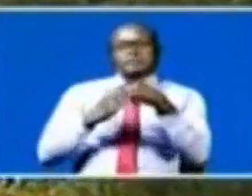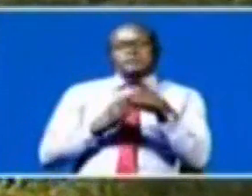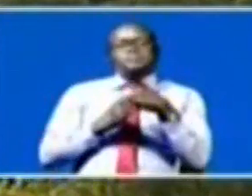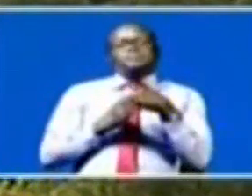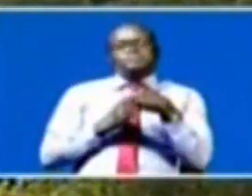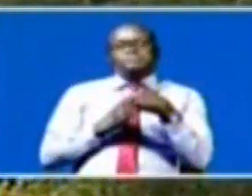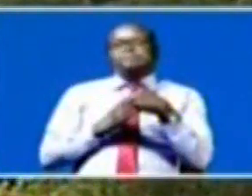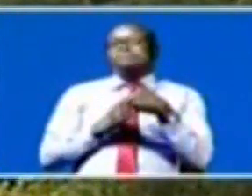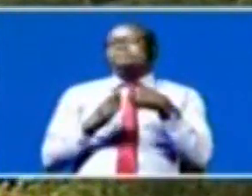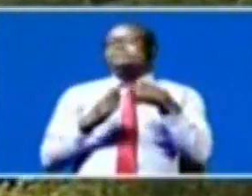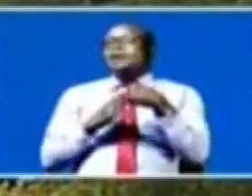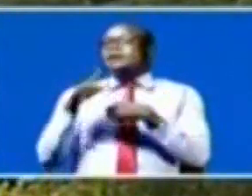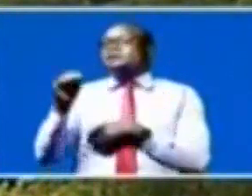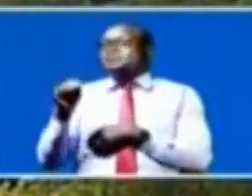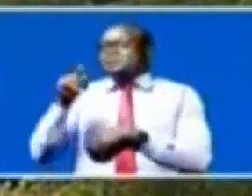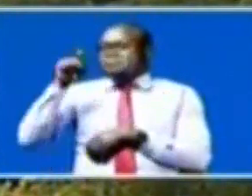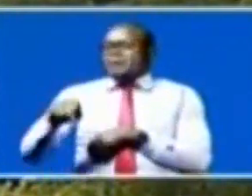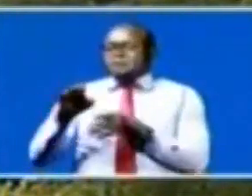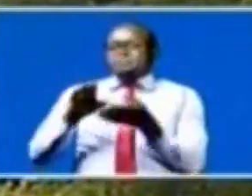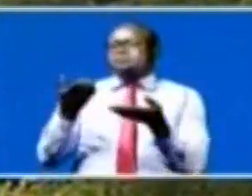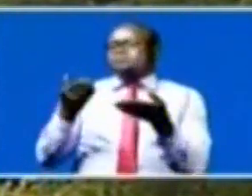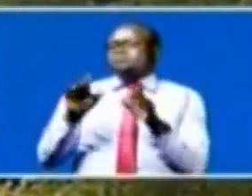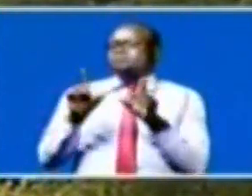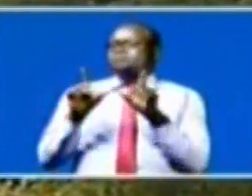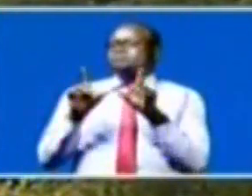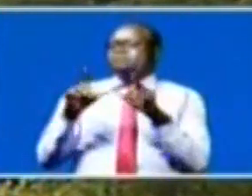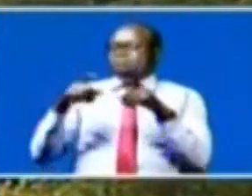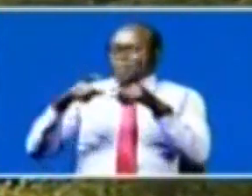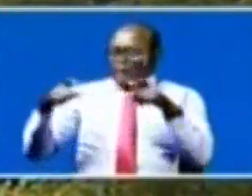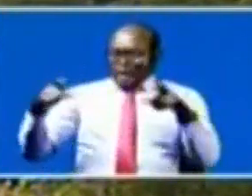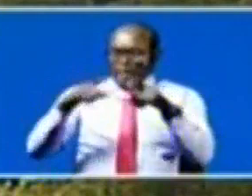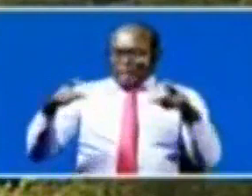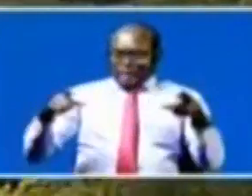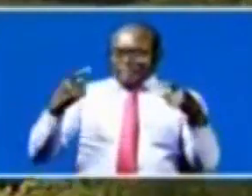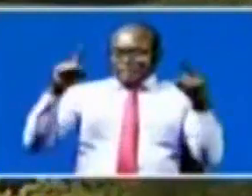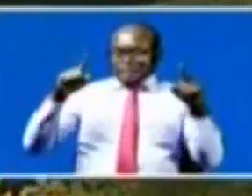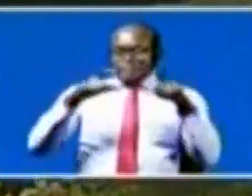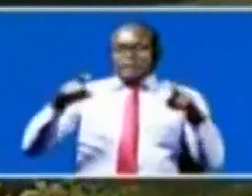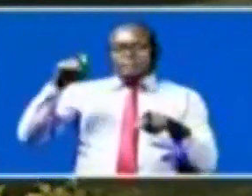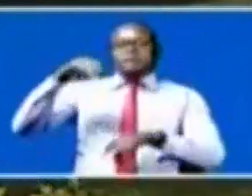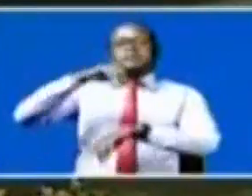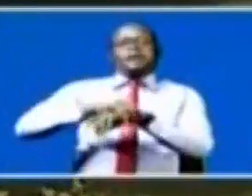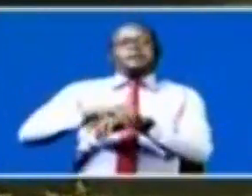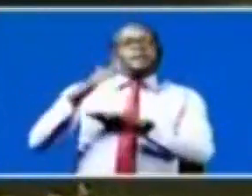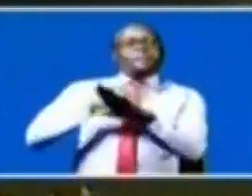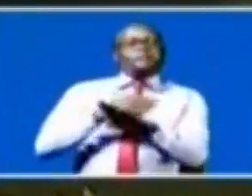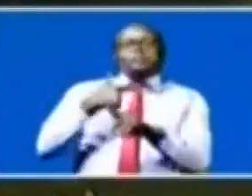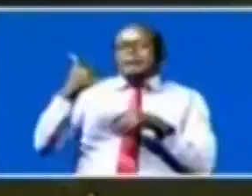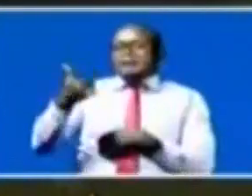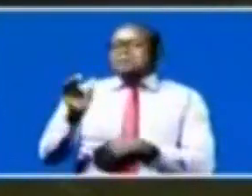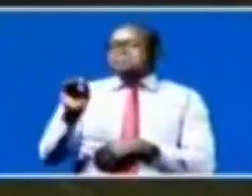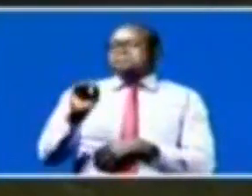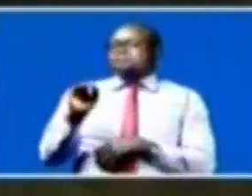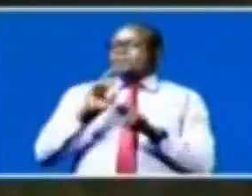mitihani ya kitaifa haikuwa mitihani bila kutumiwa kadi za heri na fanaka almaarufu success card. Na kama anavyoarifu mwanahabari